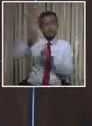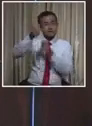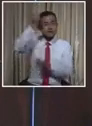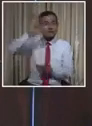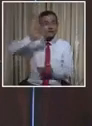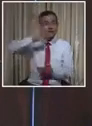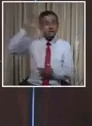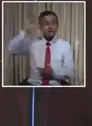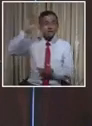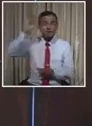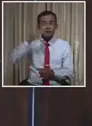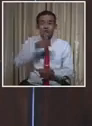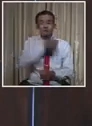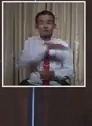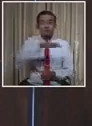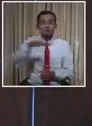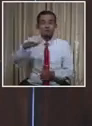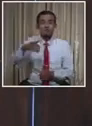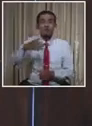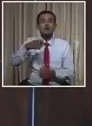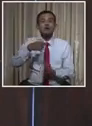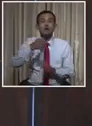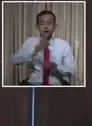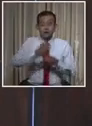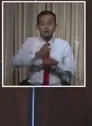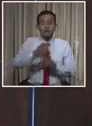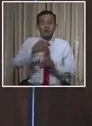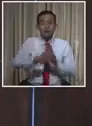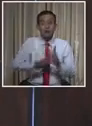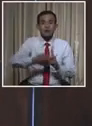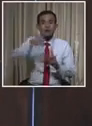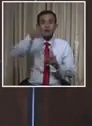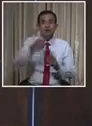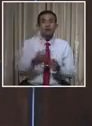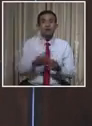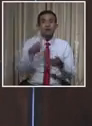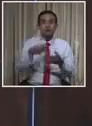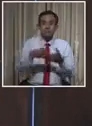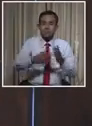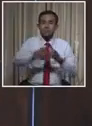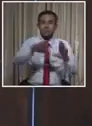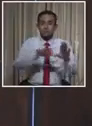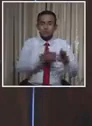රජවරු වැව් බැඳි රාජ්‍යයක් හැදීර අපේ රට සංවර්ධනය කරන්න පෝෂණය කරන්න උත්සාහ කරා.